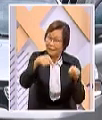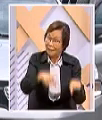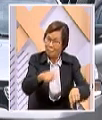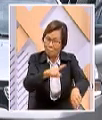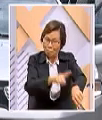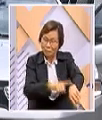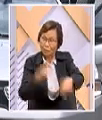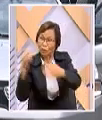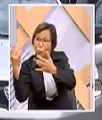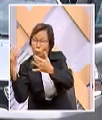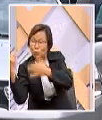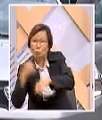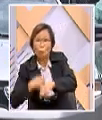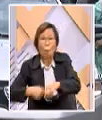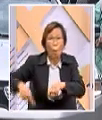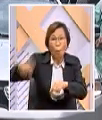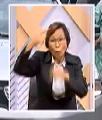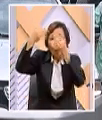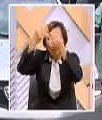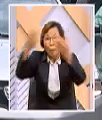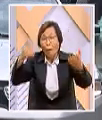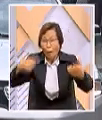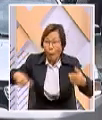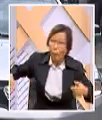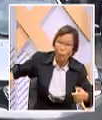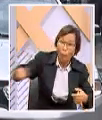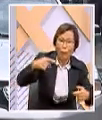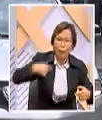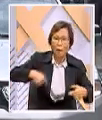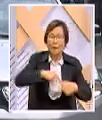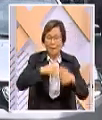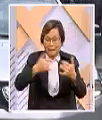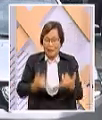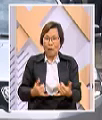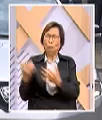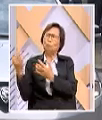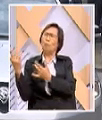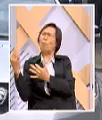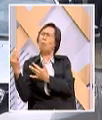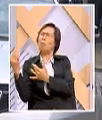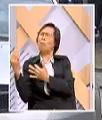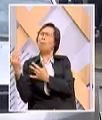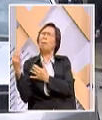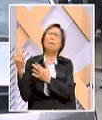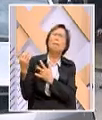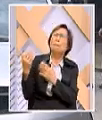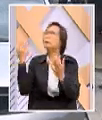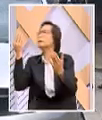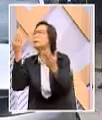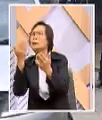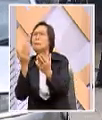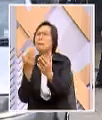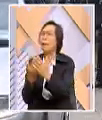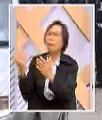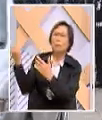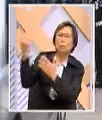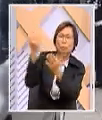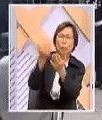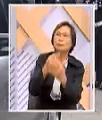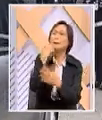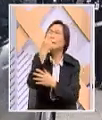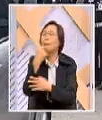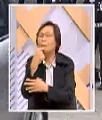saat yang dinantikan. Untuk makluman anda, kami sedang menantikan lagi ya ketibaan. Ketibaan